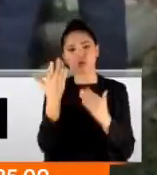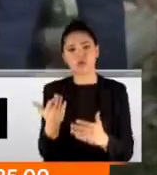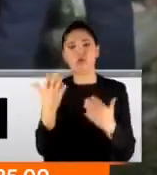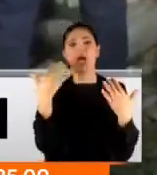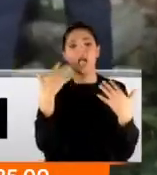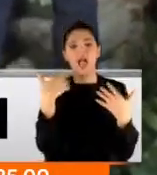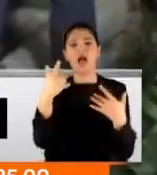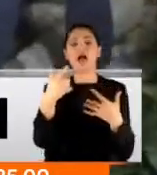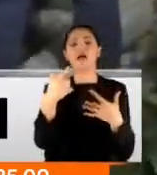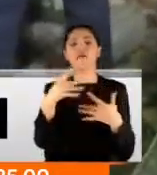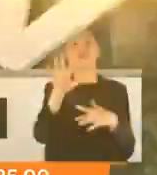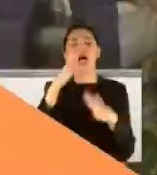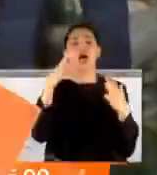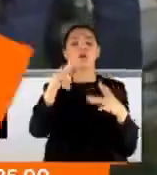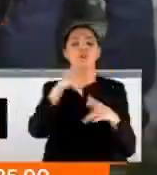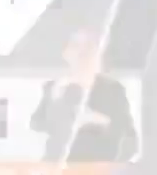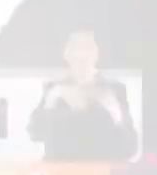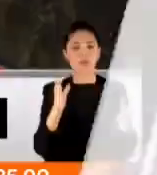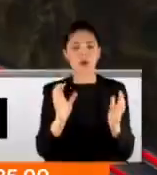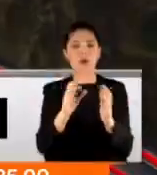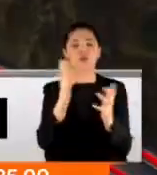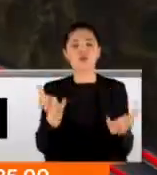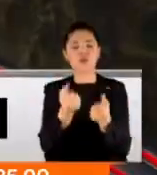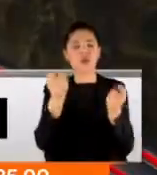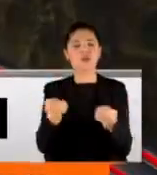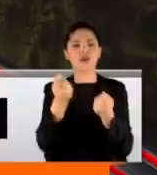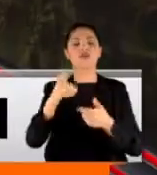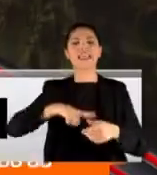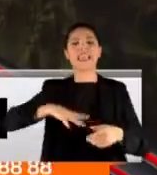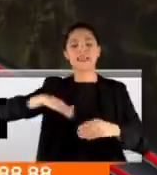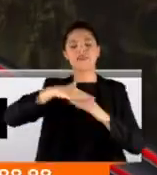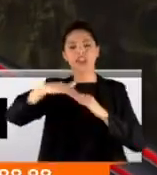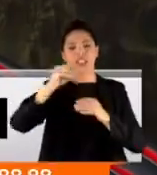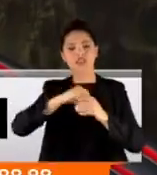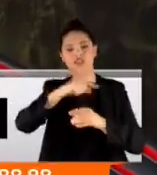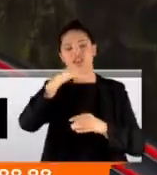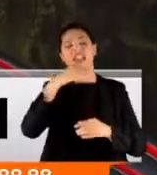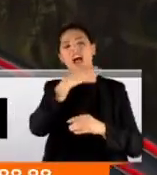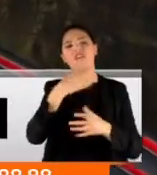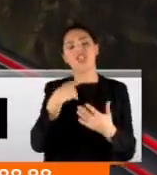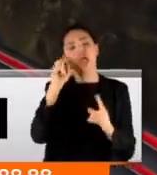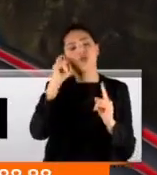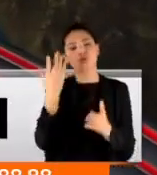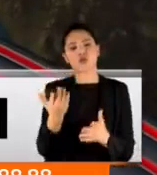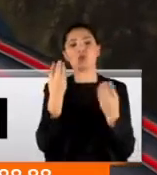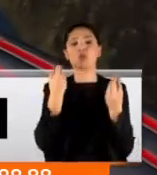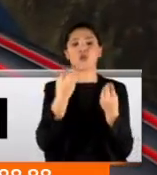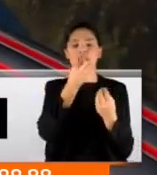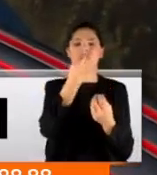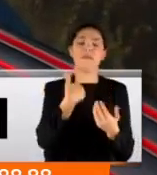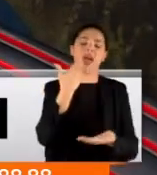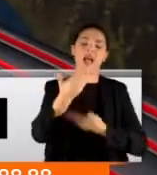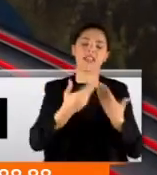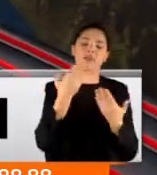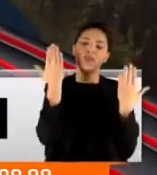hava şartları da hem arama kurtarma çalışmaları için hem de İzmirliler için avantajlı gibi görünüyor. İnşallah güzel haberler veririz